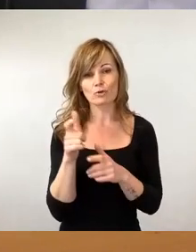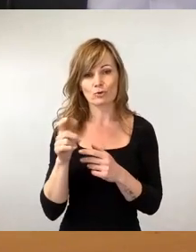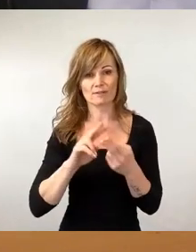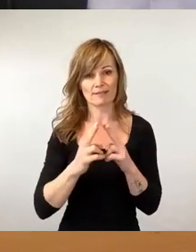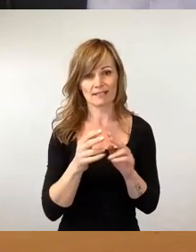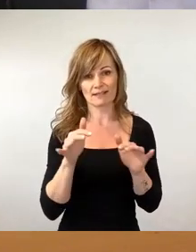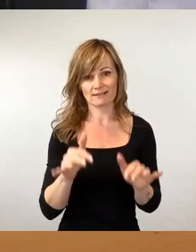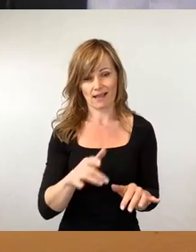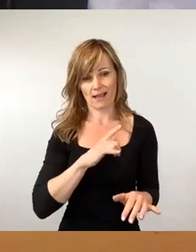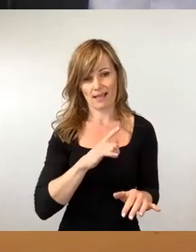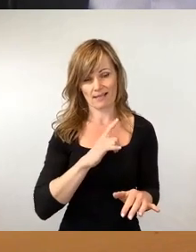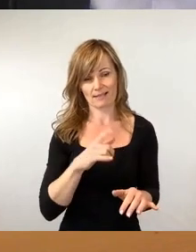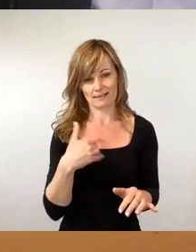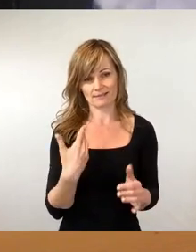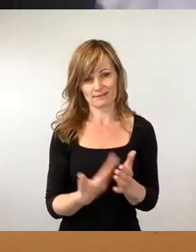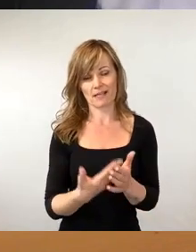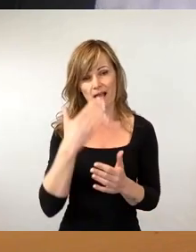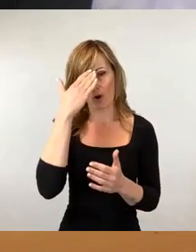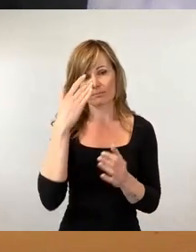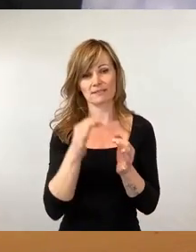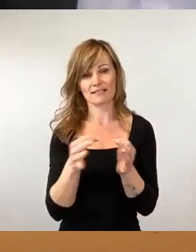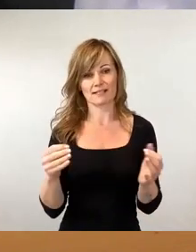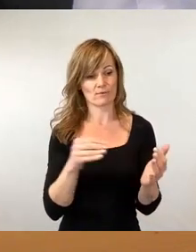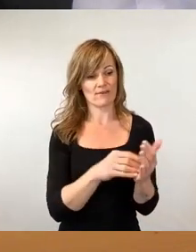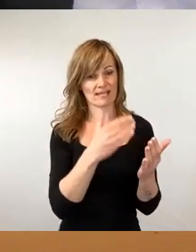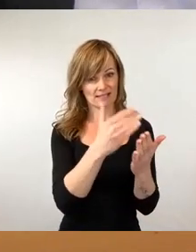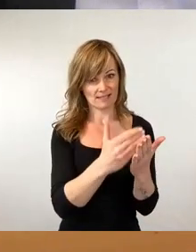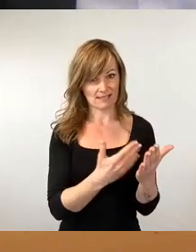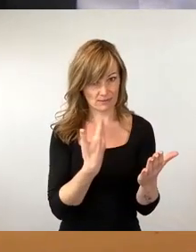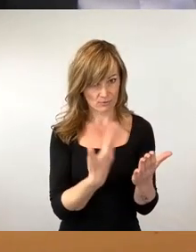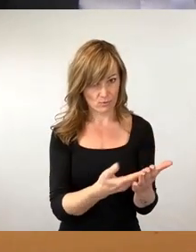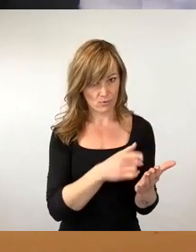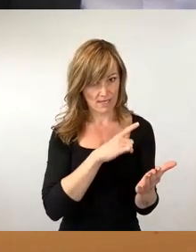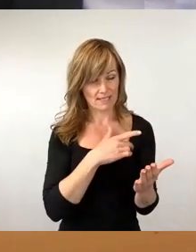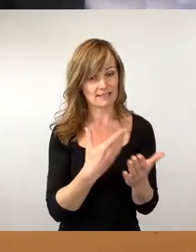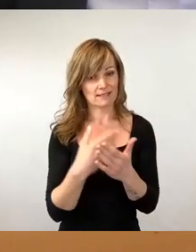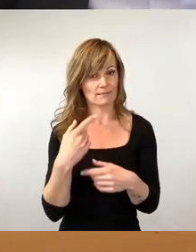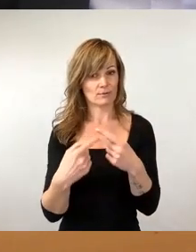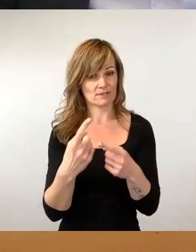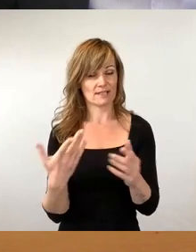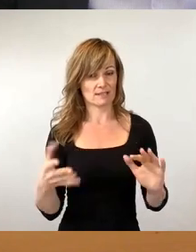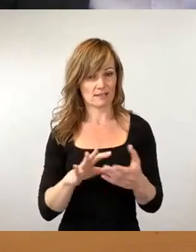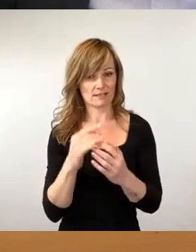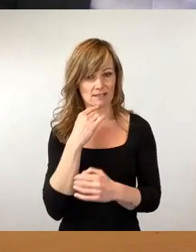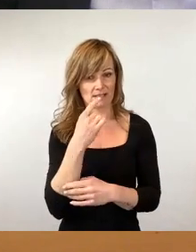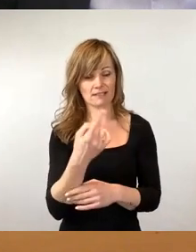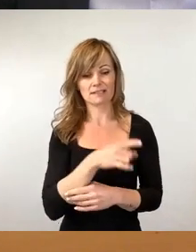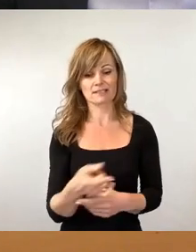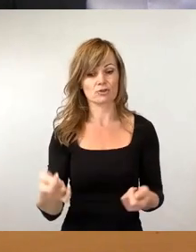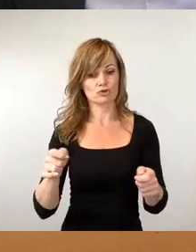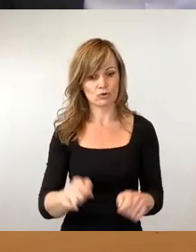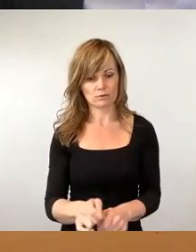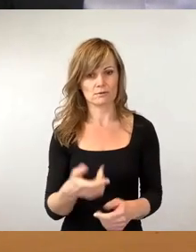wir in der Hauptsatzung festgelegt haben. Das will ich nur vom Prozessualen noch sagen, nicht, dass wir auf der Schlussgeraden noch behindert werden